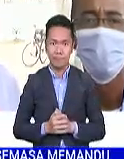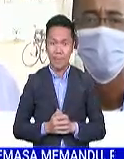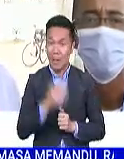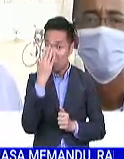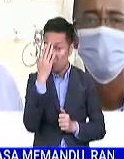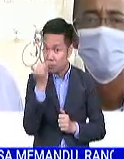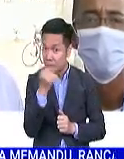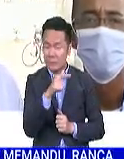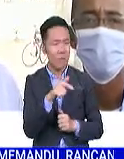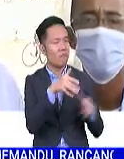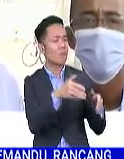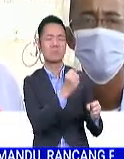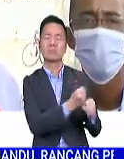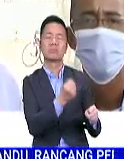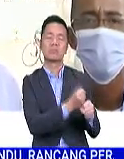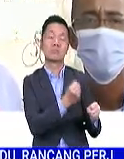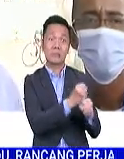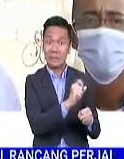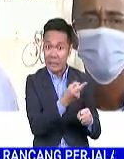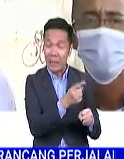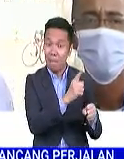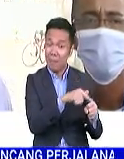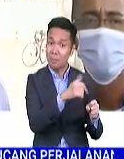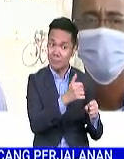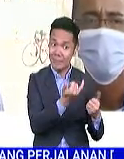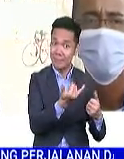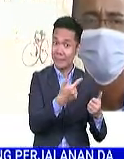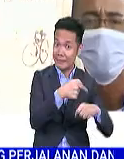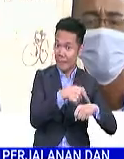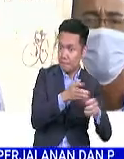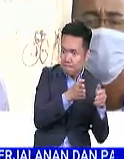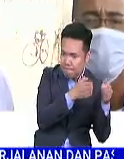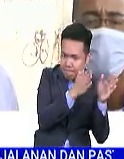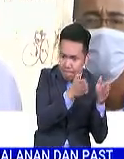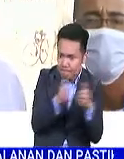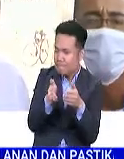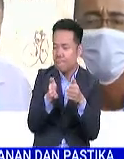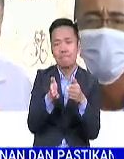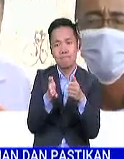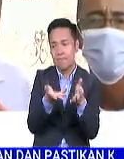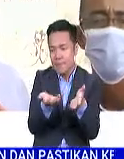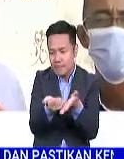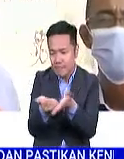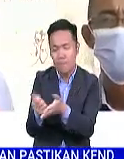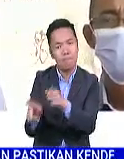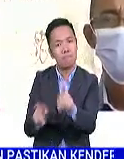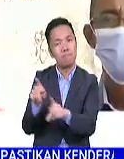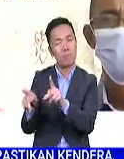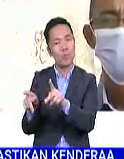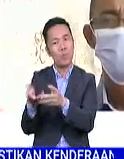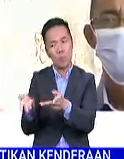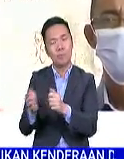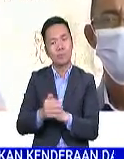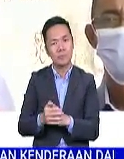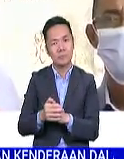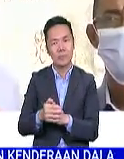kecil-kecil mereka tetapi mereka juga mengambil peluang ini untuk mendekati Masyarakat khususnya